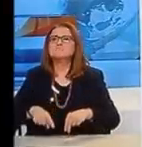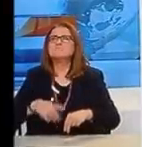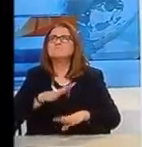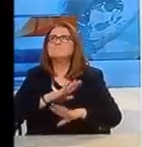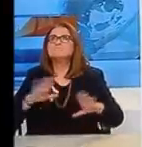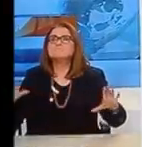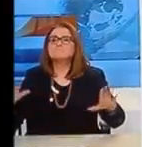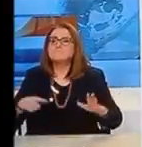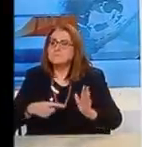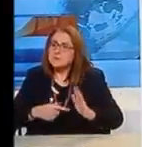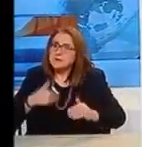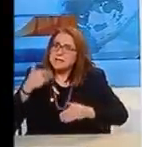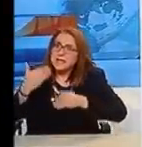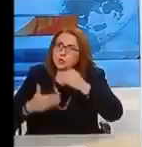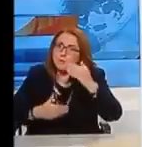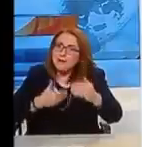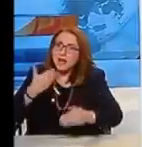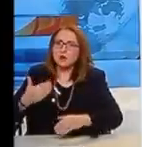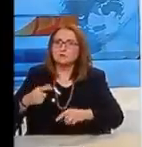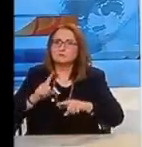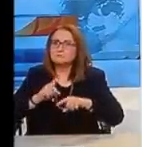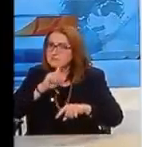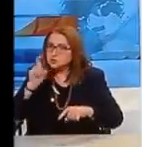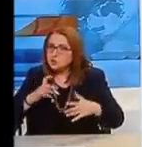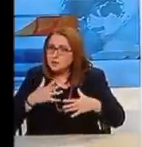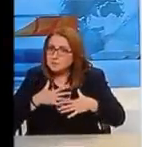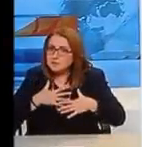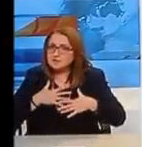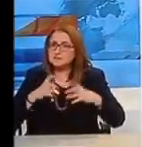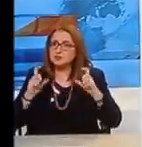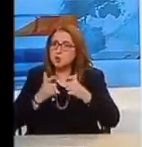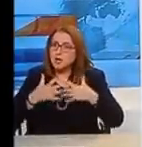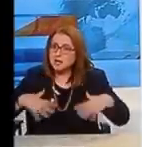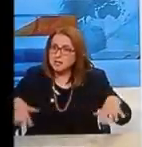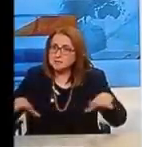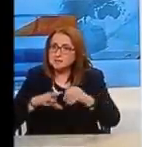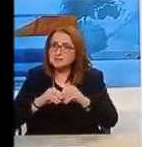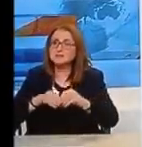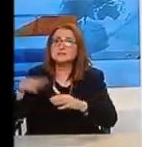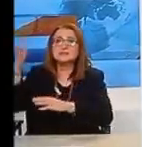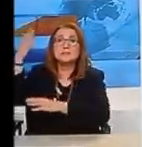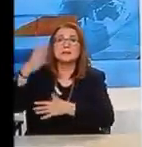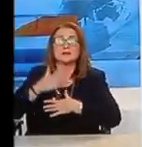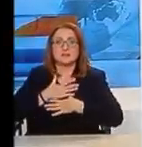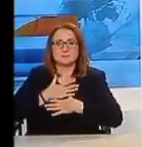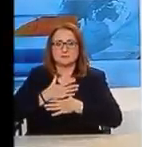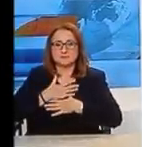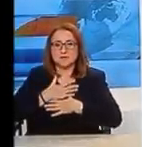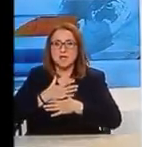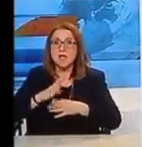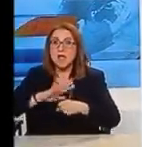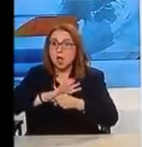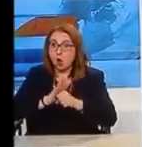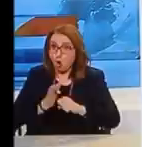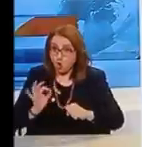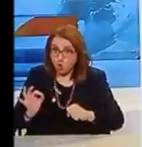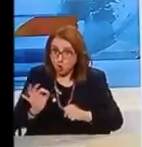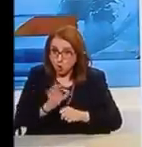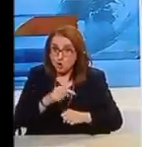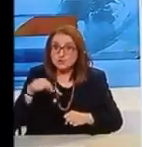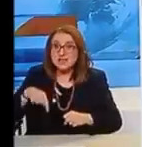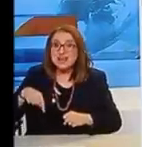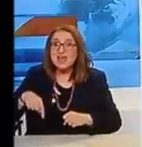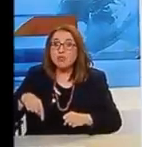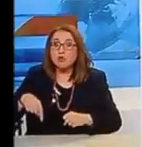ίδια την πατρίδα μας. Και θέλω να είμαι απόλυτα σαφής. Ο ιός είναι εδώ, δίπλα μας. Μπορεί να τον έχει και να τον